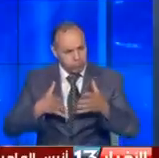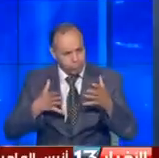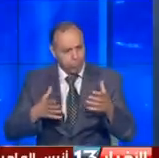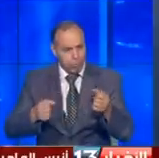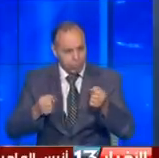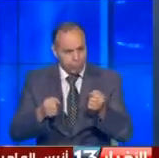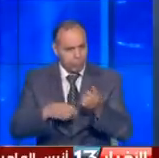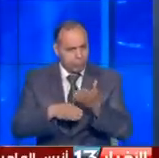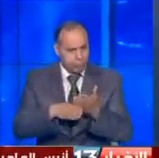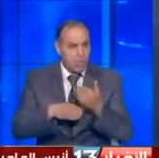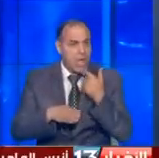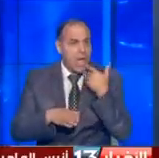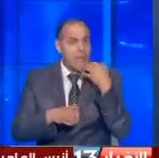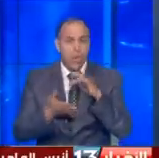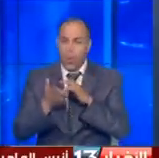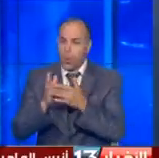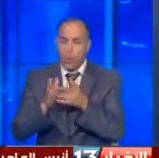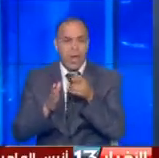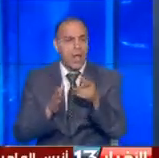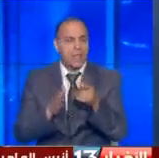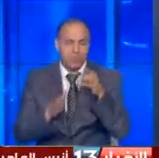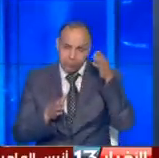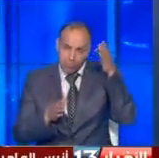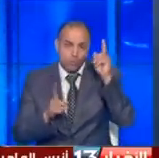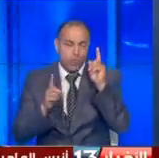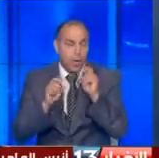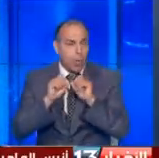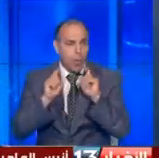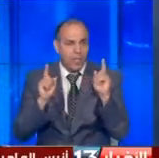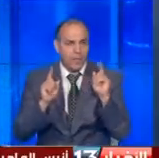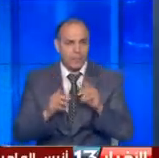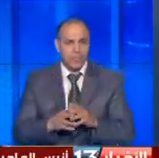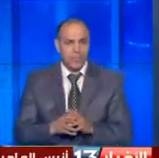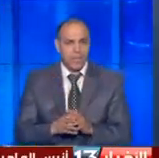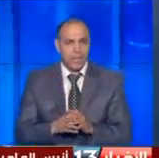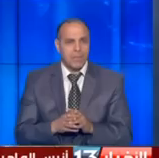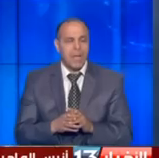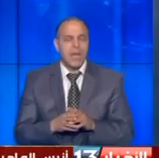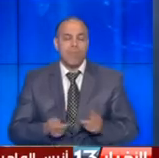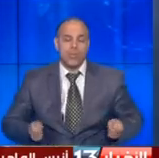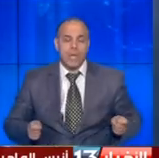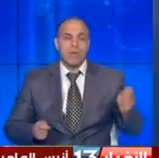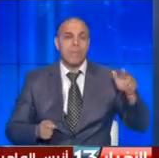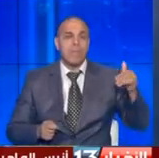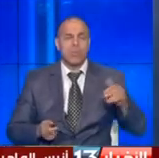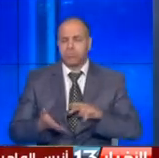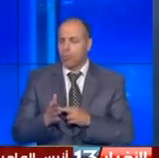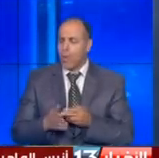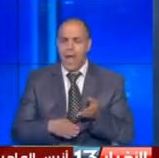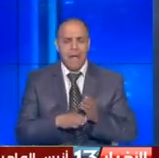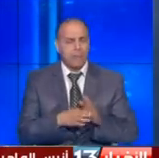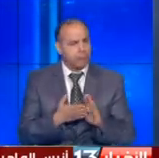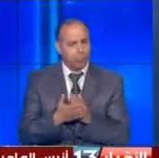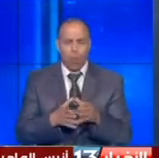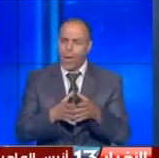وكبيرة جدا، كانت كل الأمال واضحة. أبناء نبيل معلول كذلك الإطار الفني كان أظهر